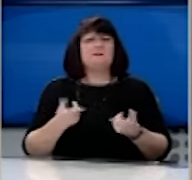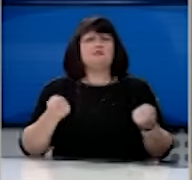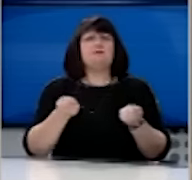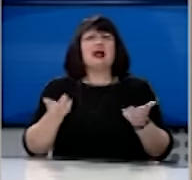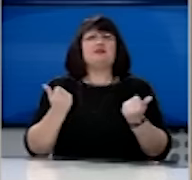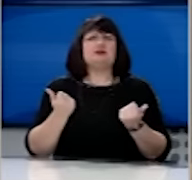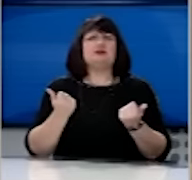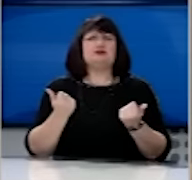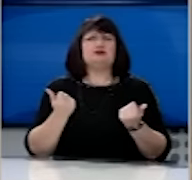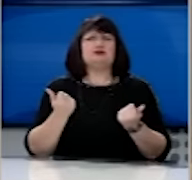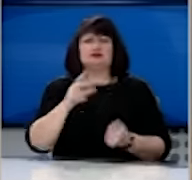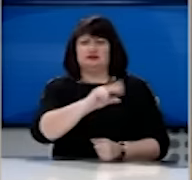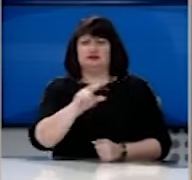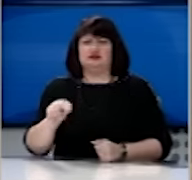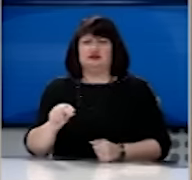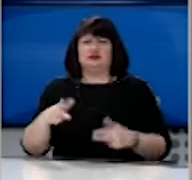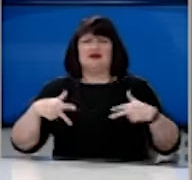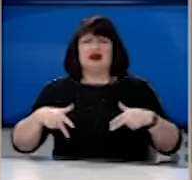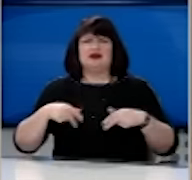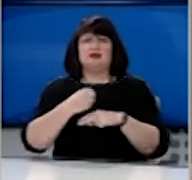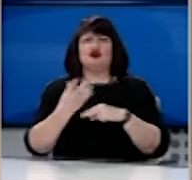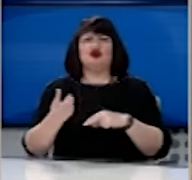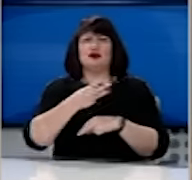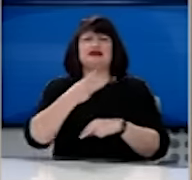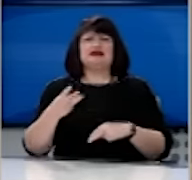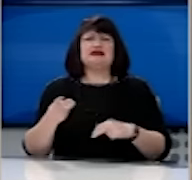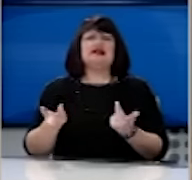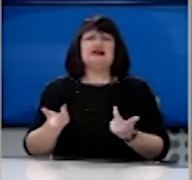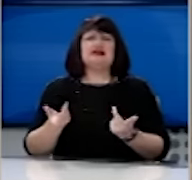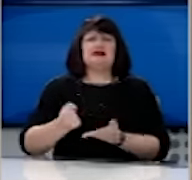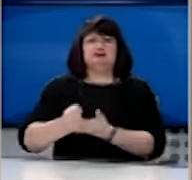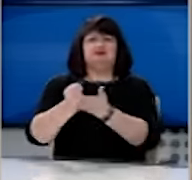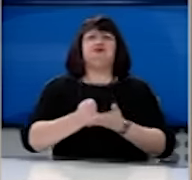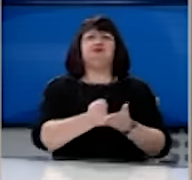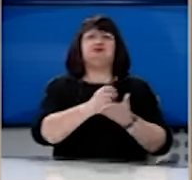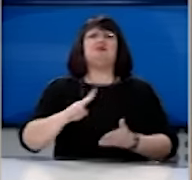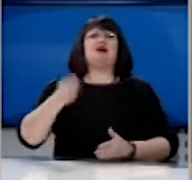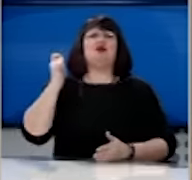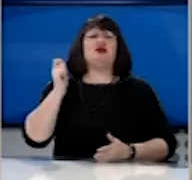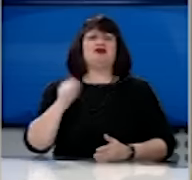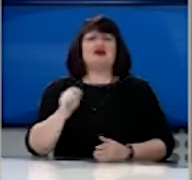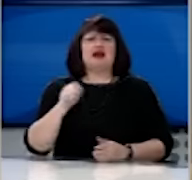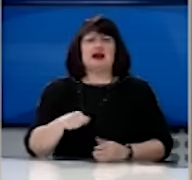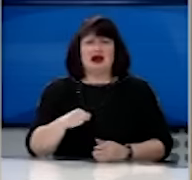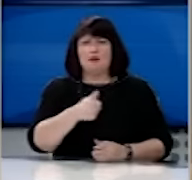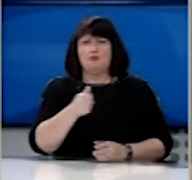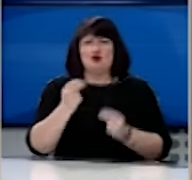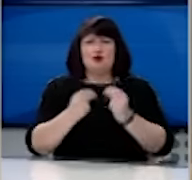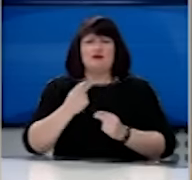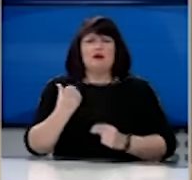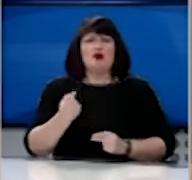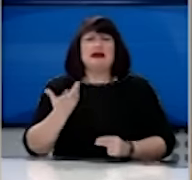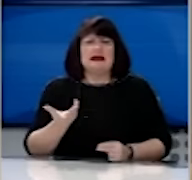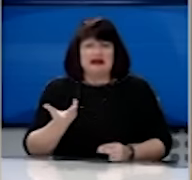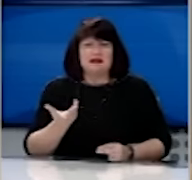ως κατεύθυνση και εσείς ως κυβέρνηση? Σε τι δεν δώσατε στήριξη ως αντιπολίτευση? Το μόνο σας πρόβλημα